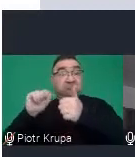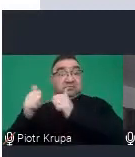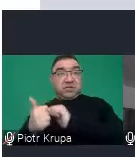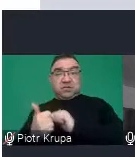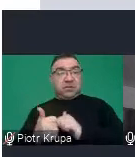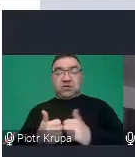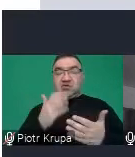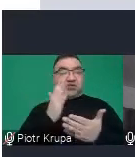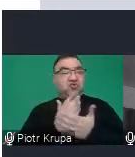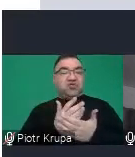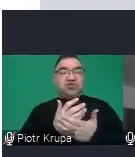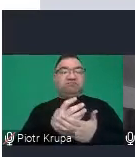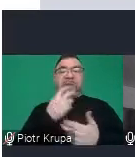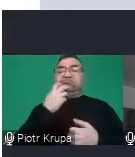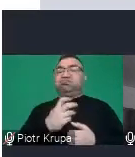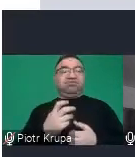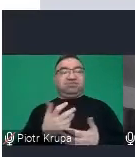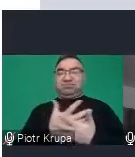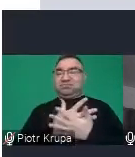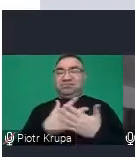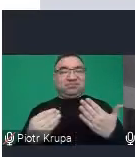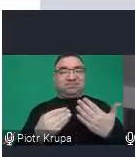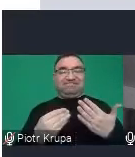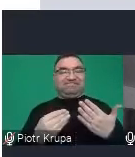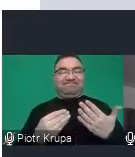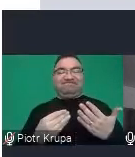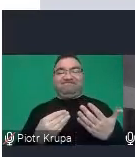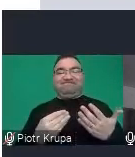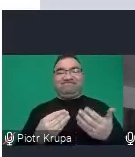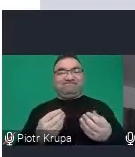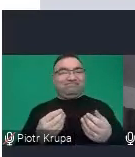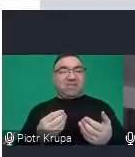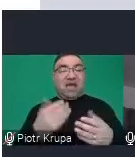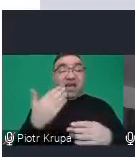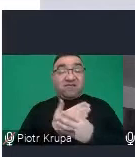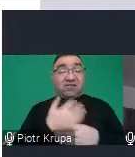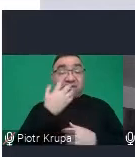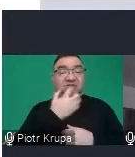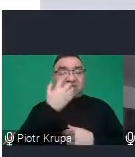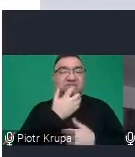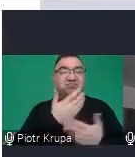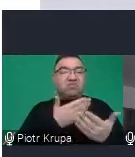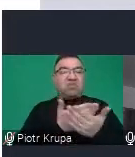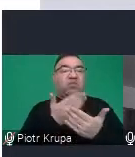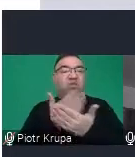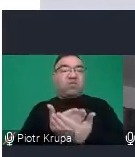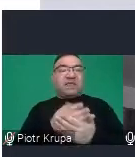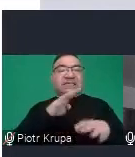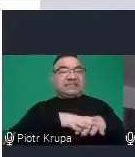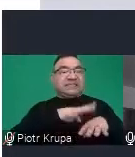że taka forma wytwarzania energii przestaje być konkurencyjna na rynku, a przedsiębiorstwa ciepłownicze oferujące ciepło